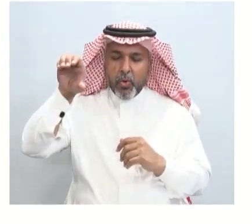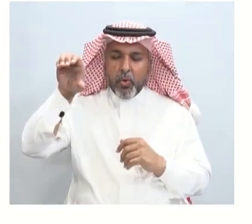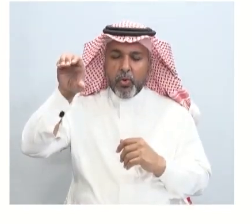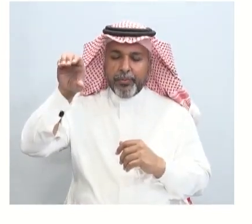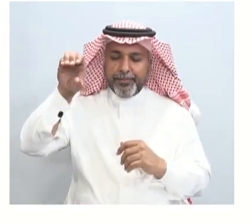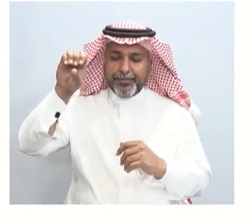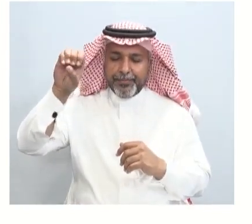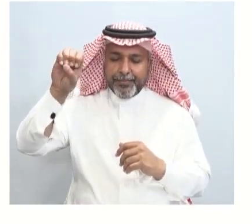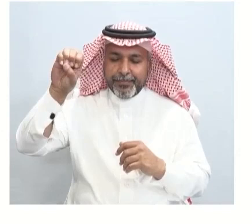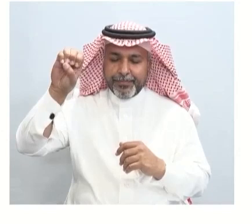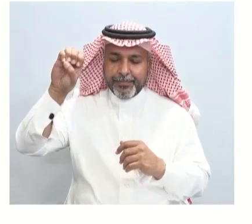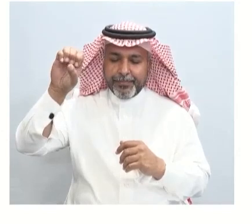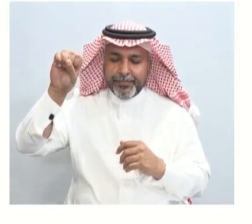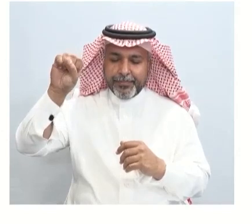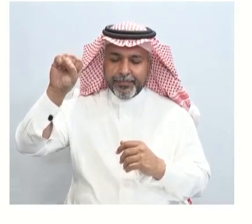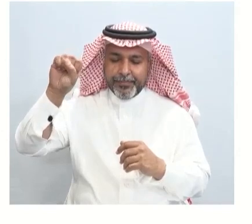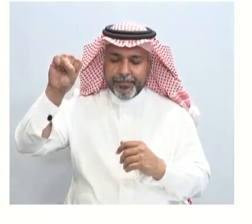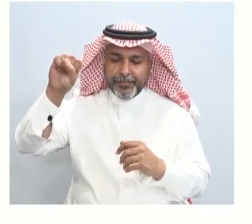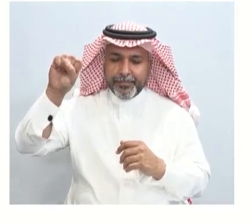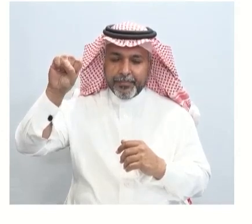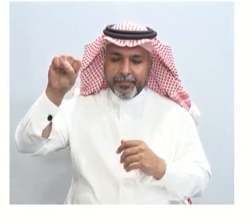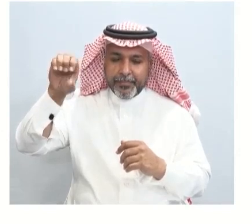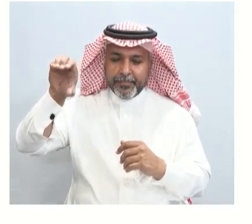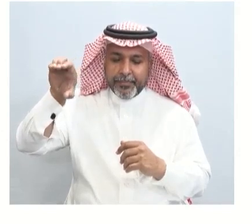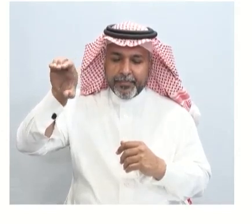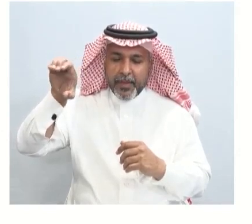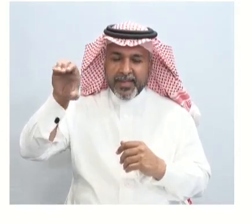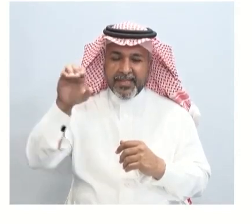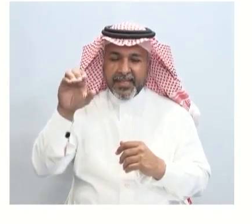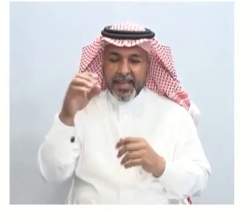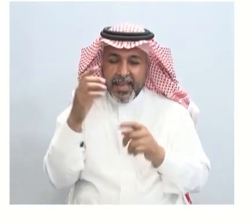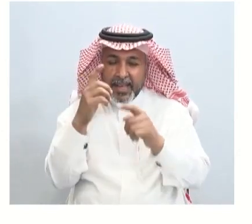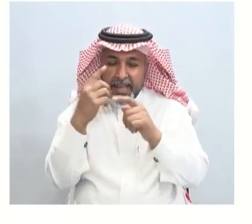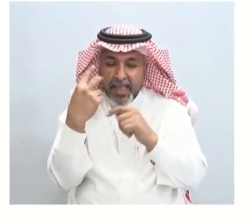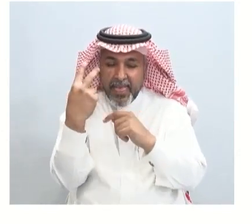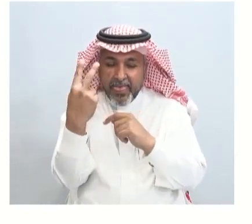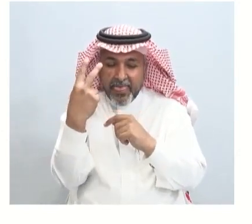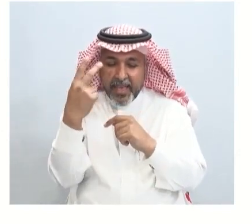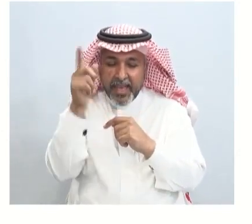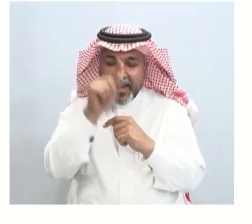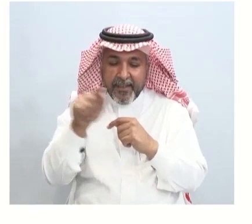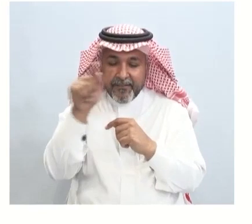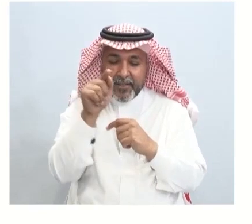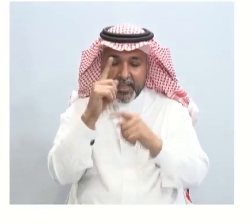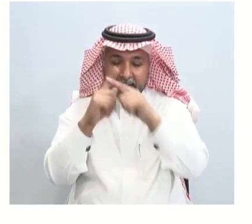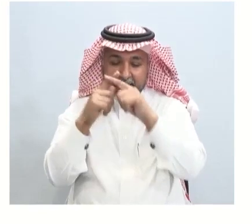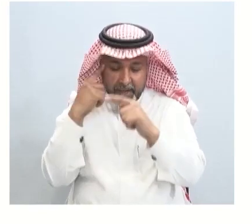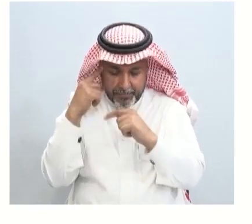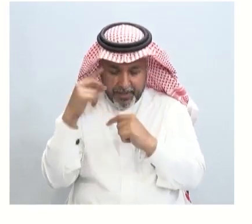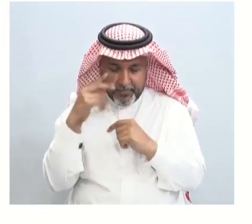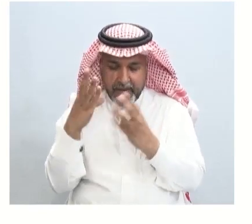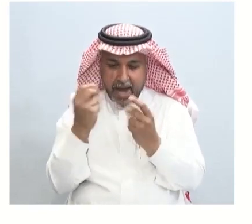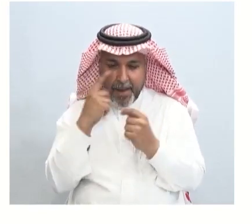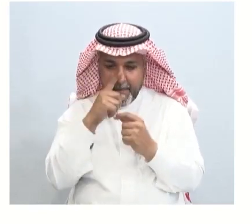الكوسيك في الاساس طول دورتها 360 وعندي الثيتا مضروبه في 2 فبالتالي ايش راح اقول راح اقول ان طول الدوره ش